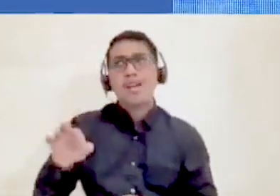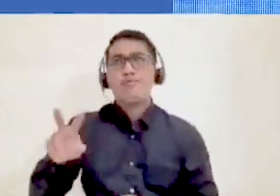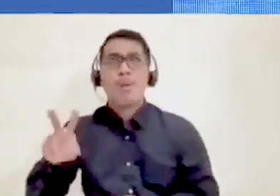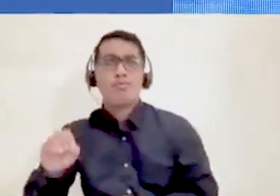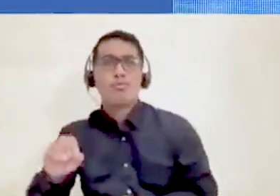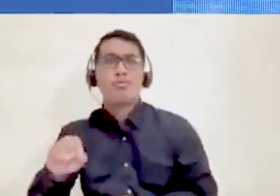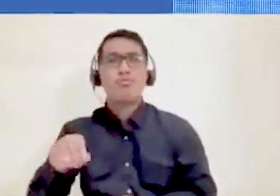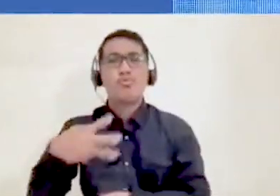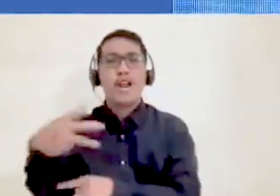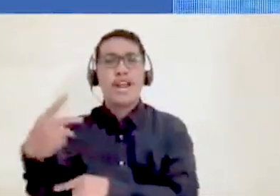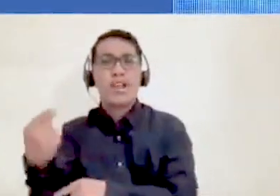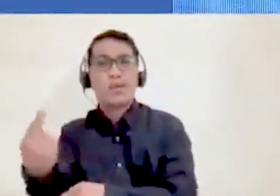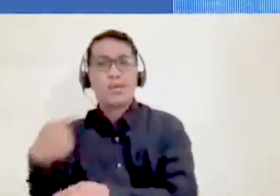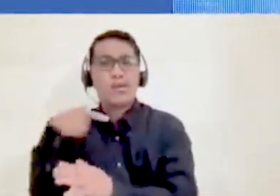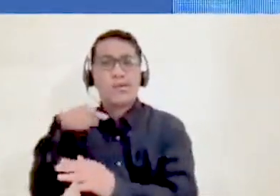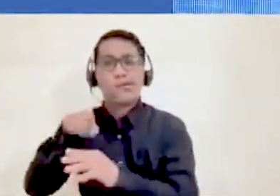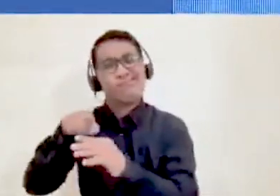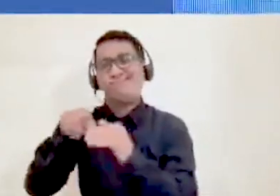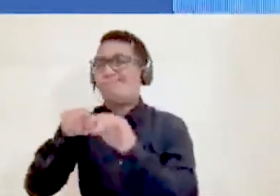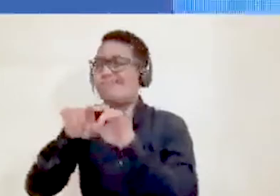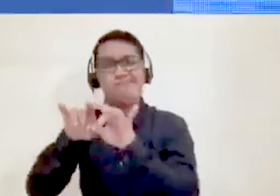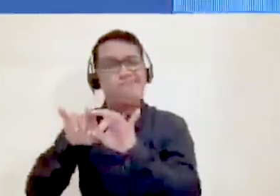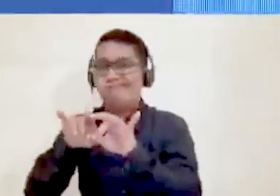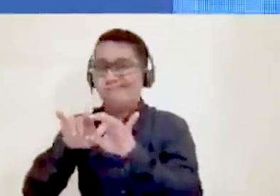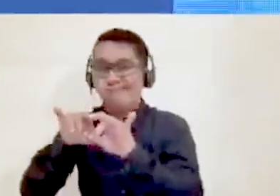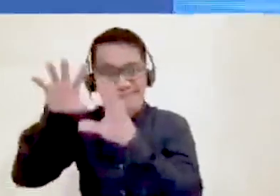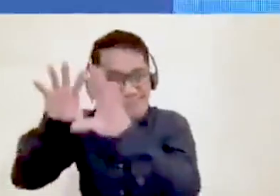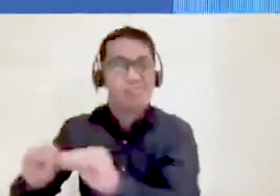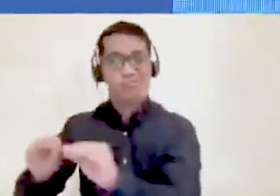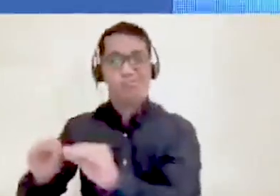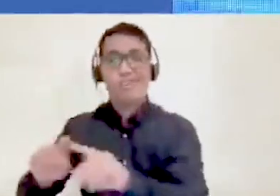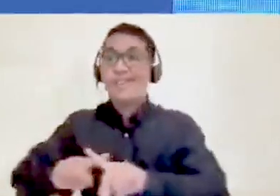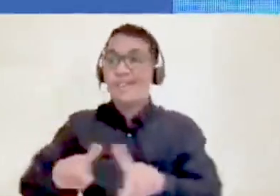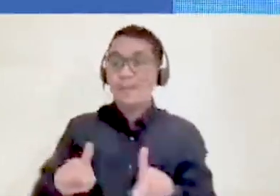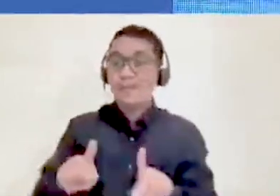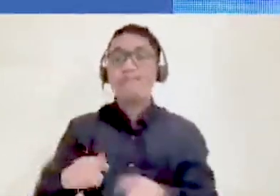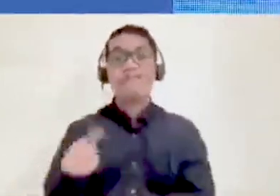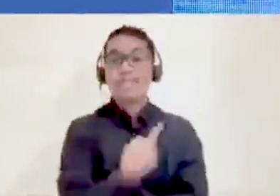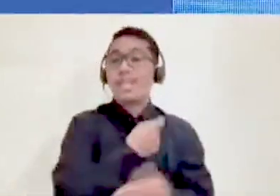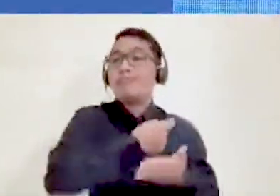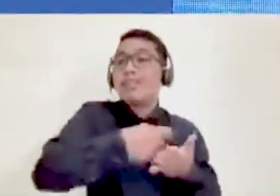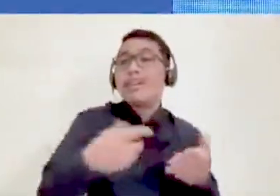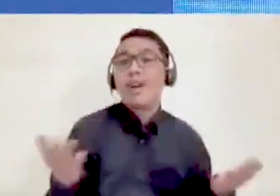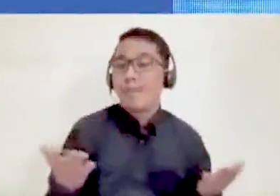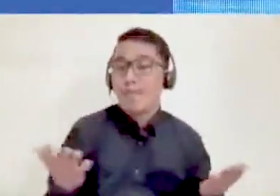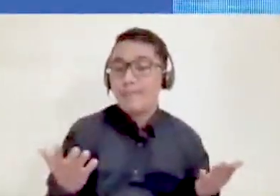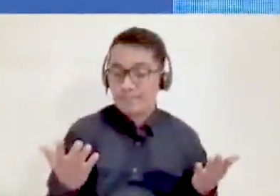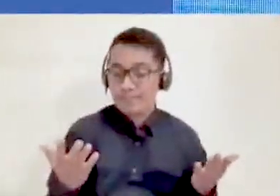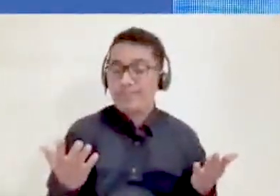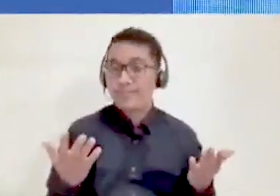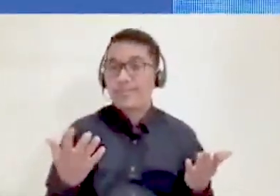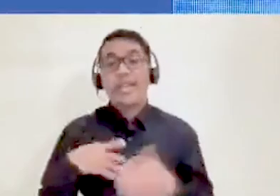yang paling dalam tetapi yang perlu kita catat adalah sektor Infokom